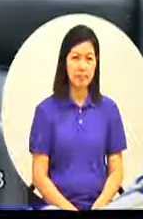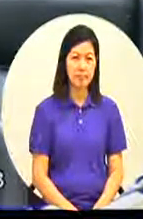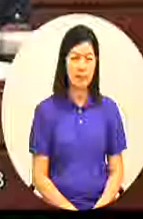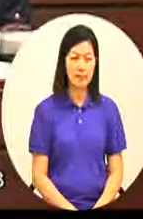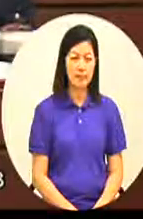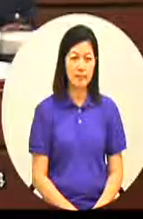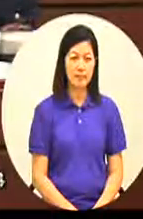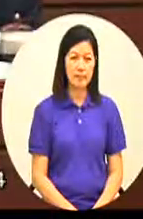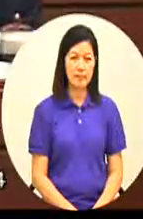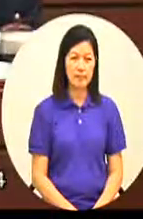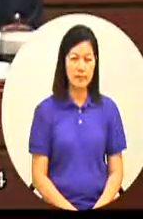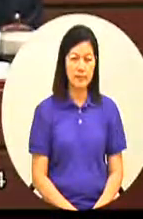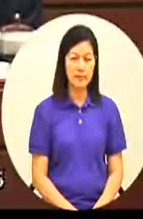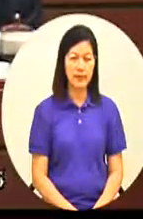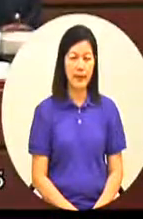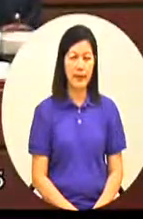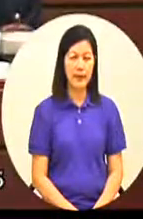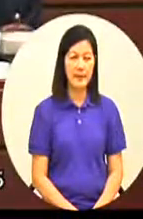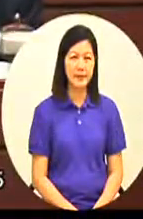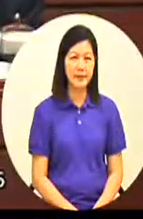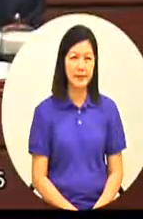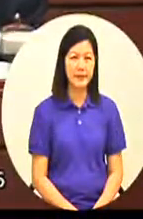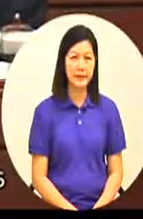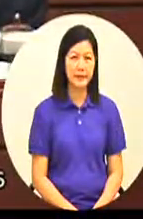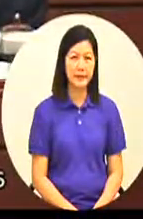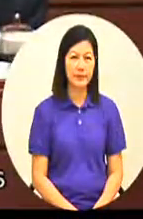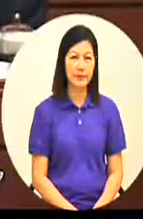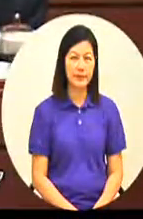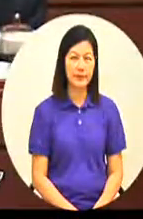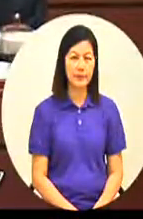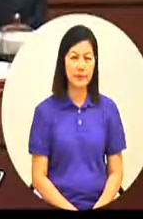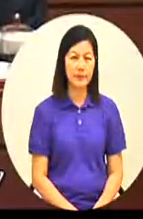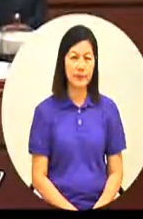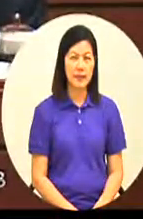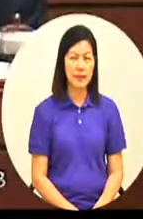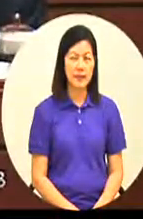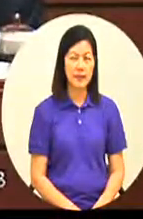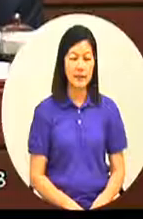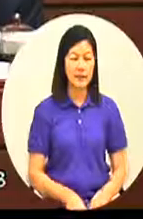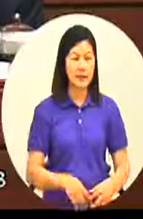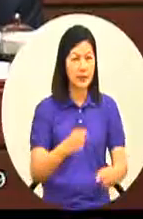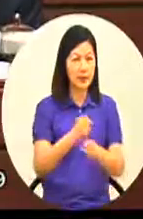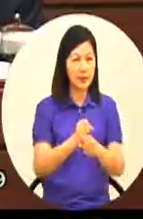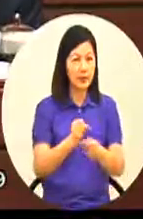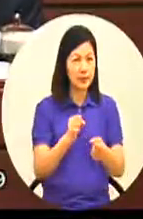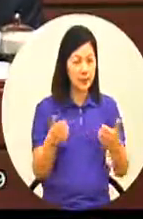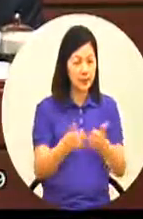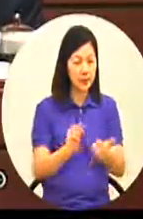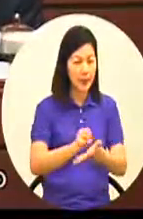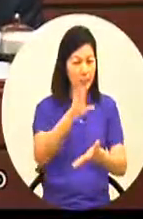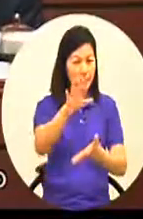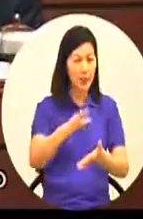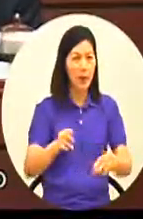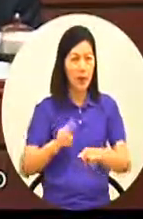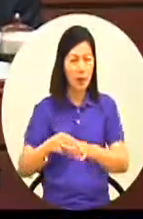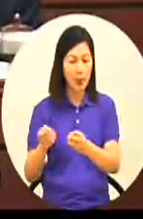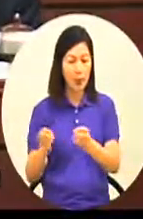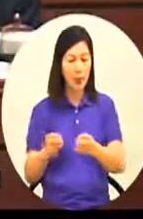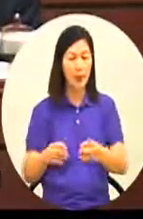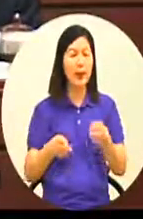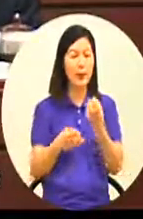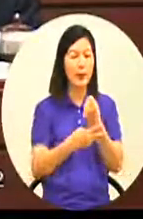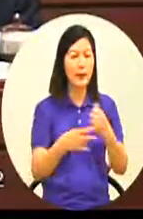谢谢主席也谢谢方议员，其实吼，咱这个里业务汇报啊吼，还是咱这里座谈会啊，其实还是里民大